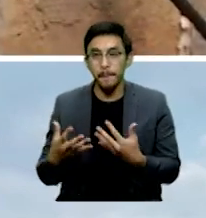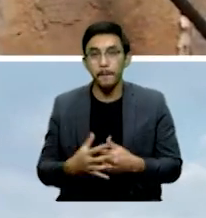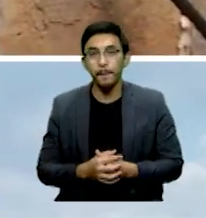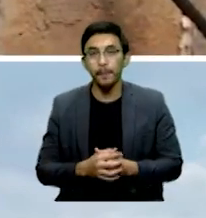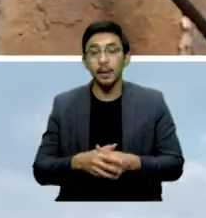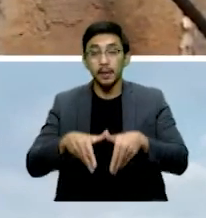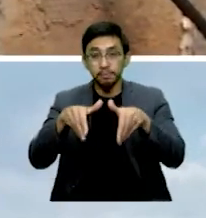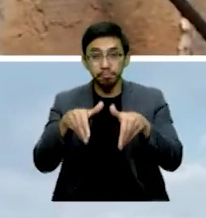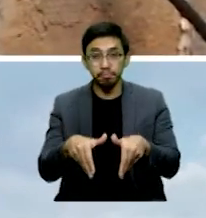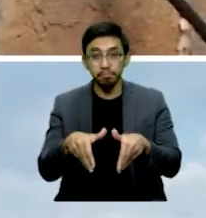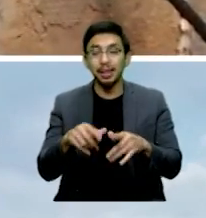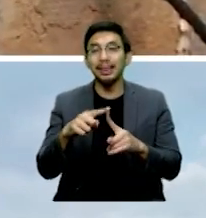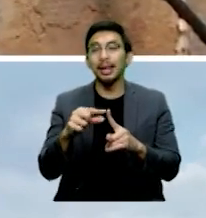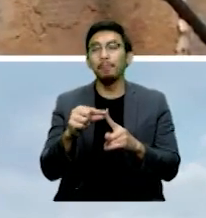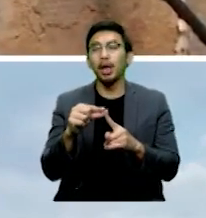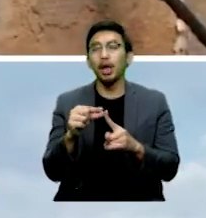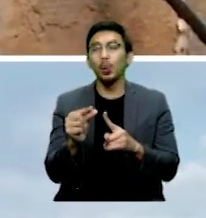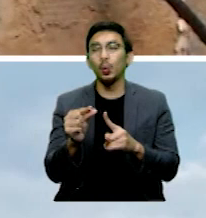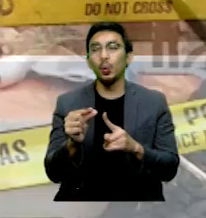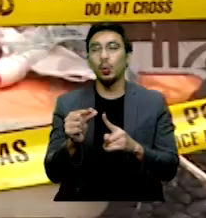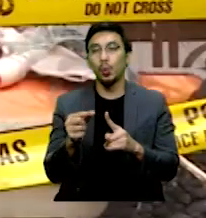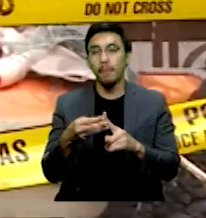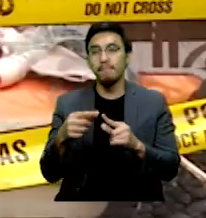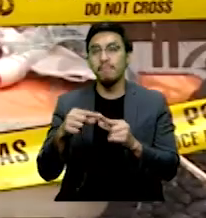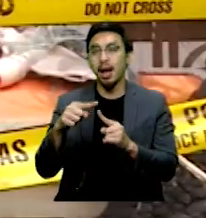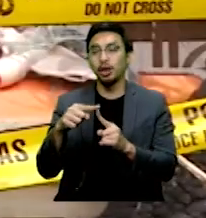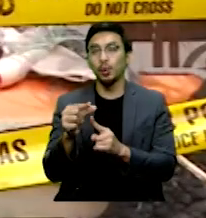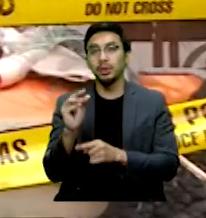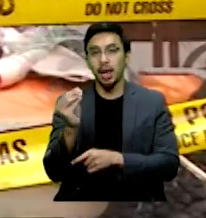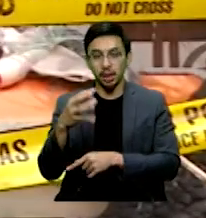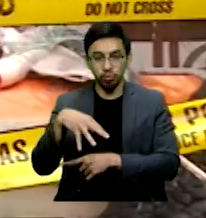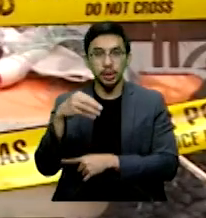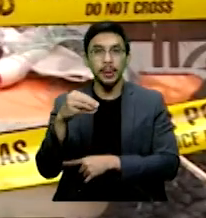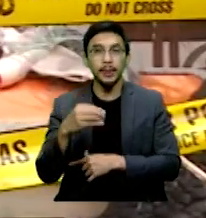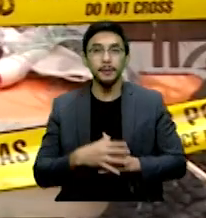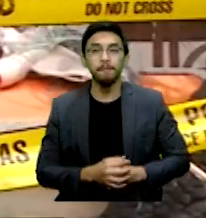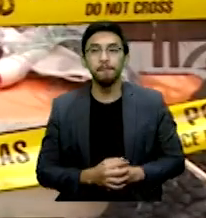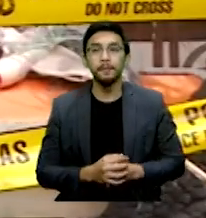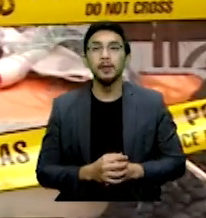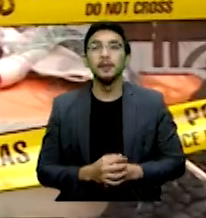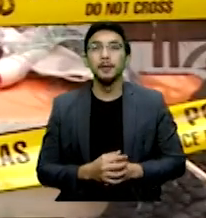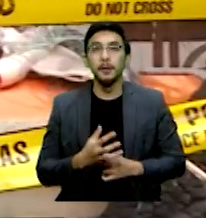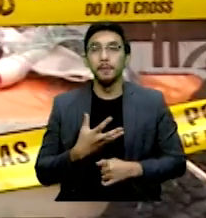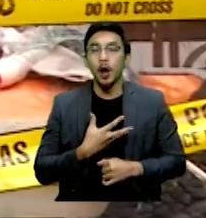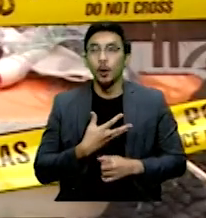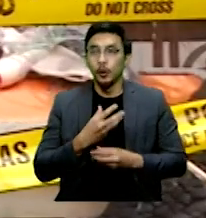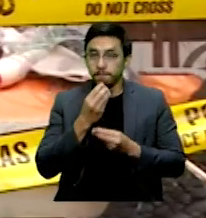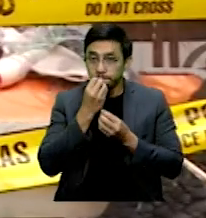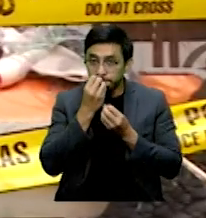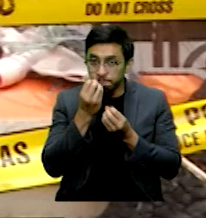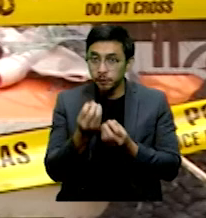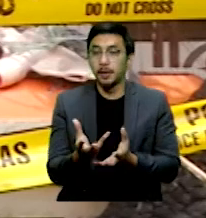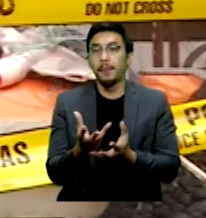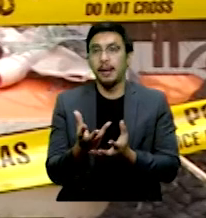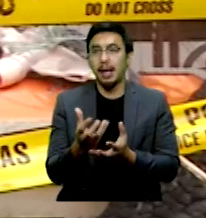di kawasan Sumur Batu, Jakarta Pusat. Sementara itu Raisa dan juga pemirsa, dapat kami sampaikan pula bahwa dari kebakaran ini ada